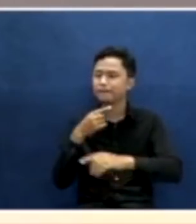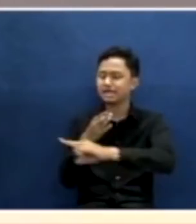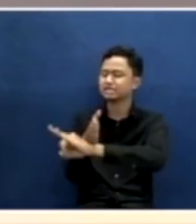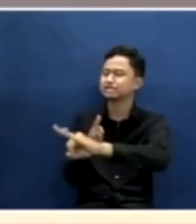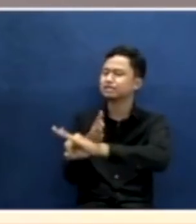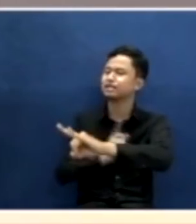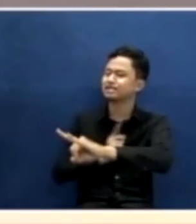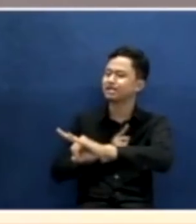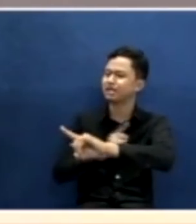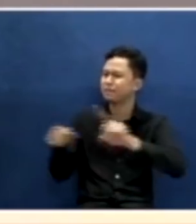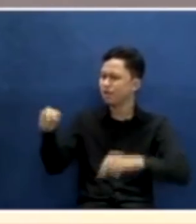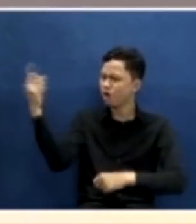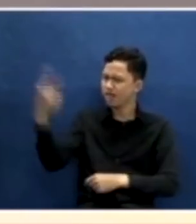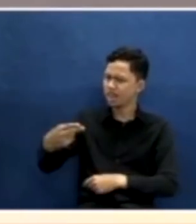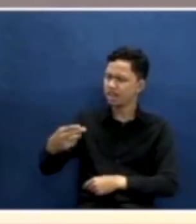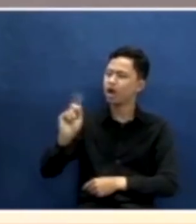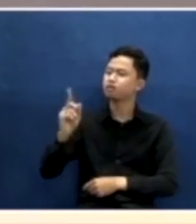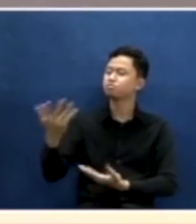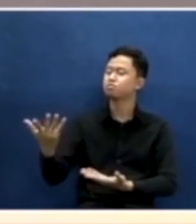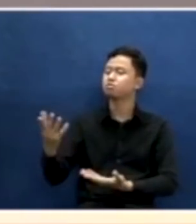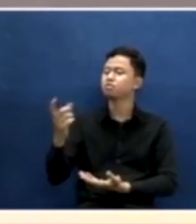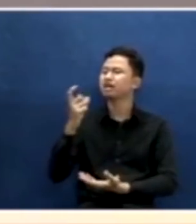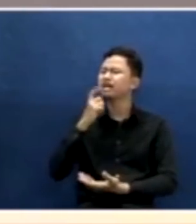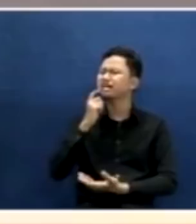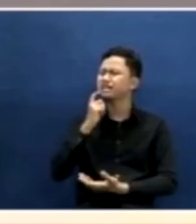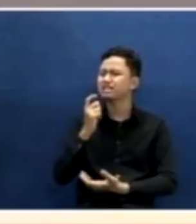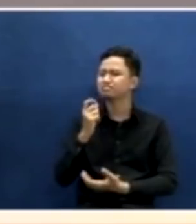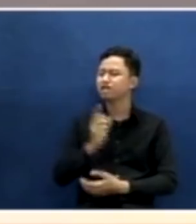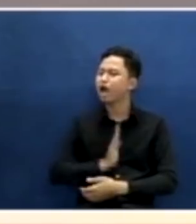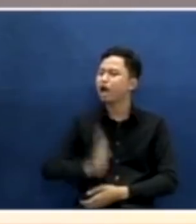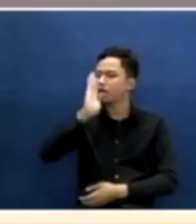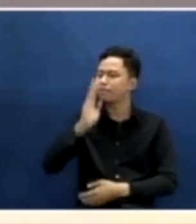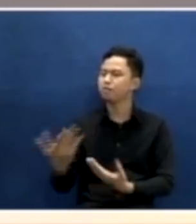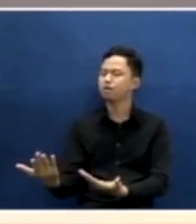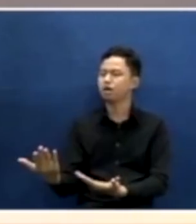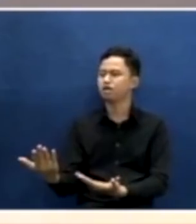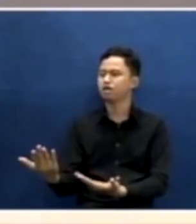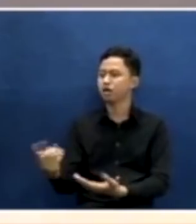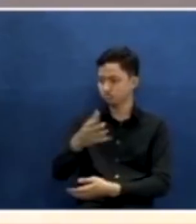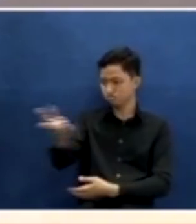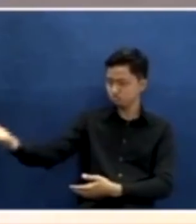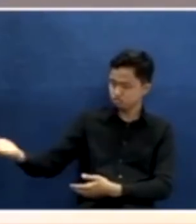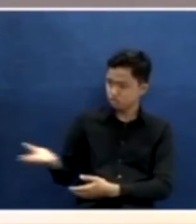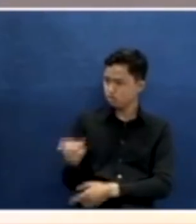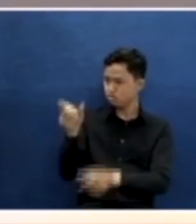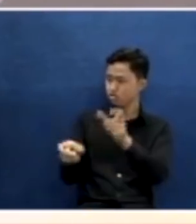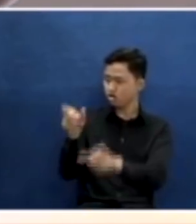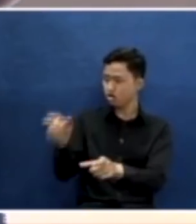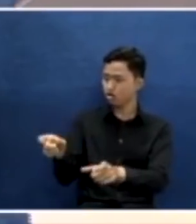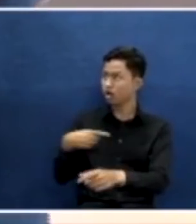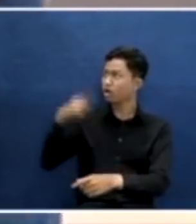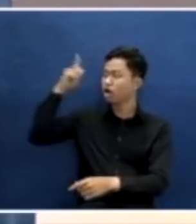malah kemudian kalian halalkan ini cara beragama macam Abah kalian kalian mengaku sebagai orang-orang yang kemudian